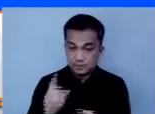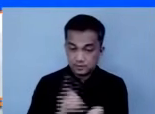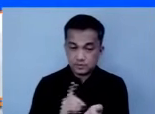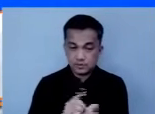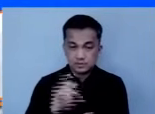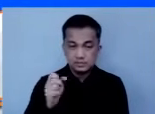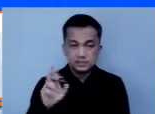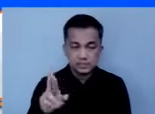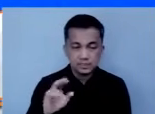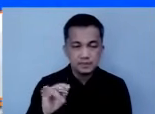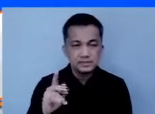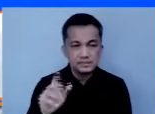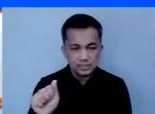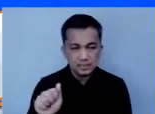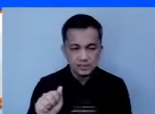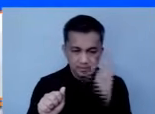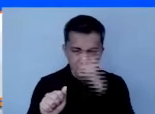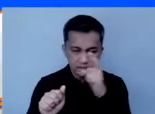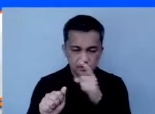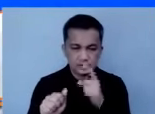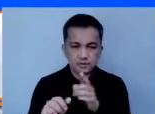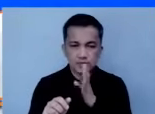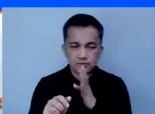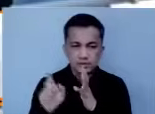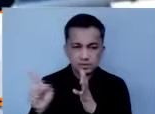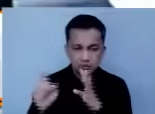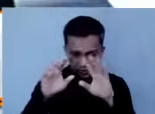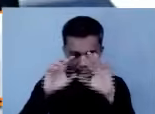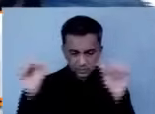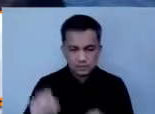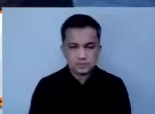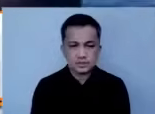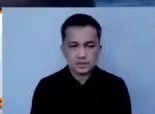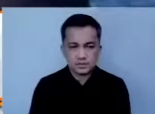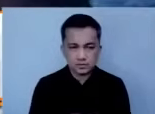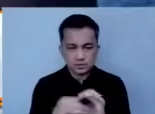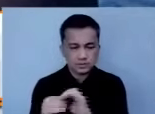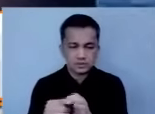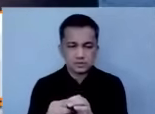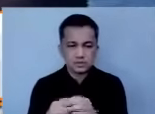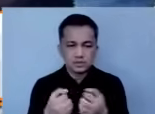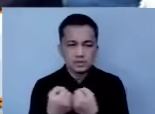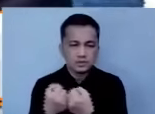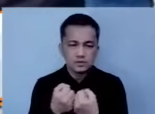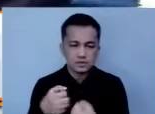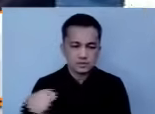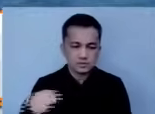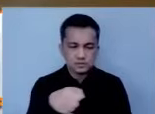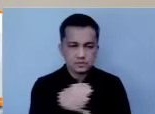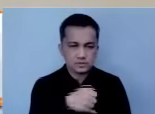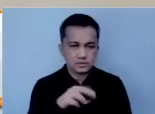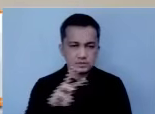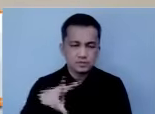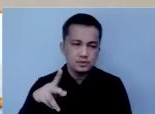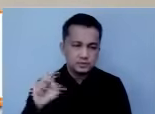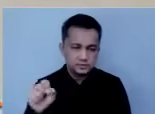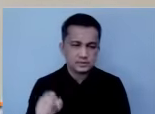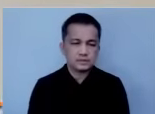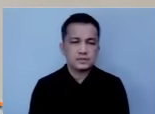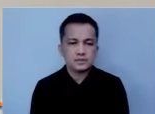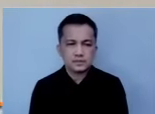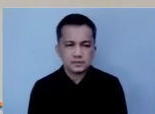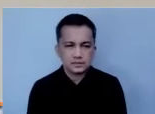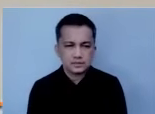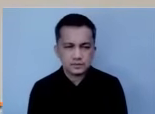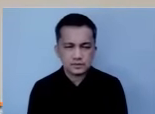Cabalza, matalino ang mga binitawang salita ng Pangulo kaugnay sa agawan ng teritoryo sa West Philippine Sea. He answered